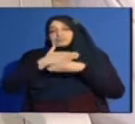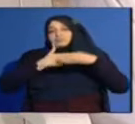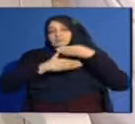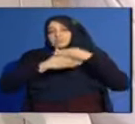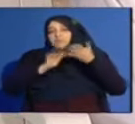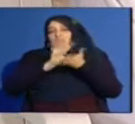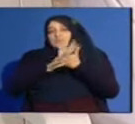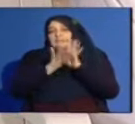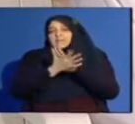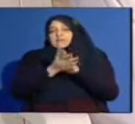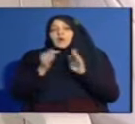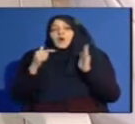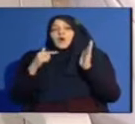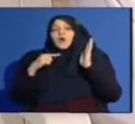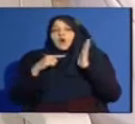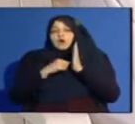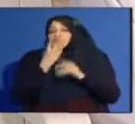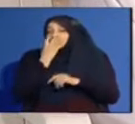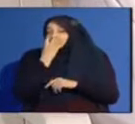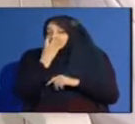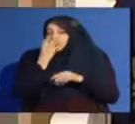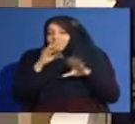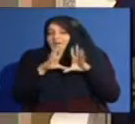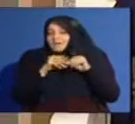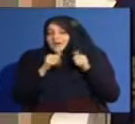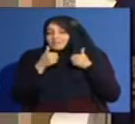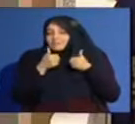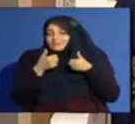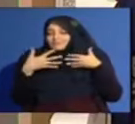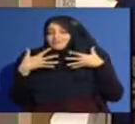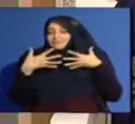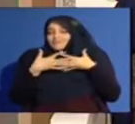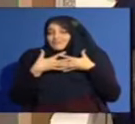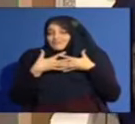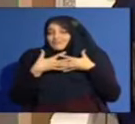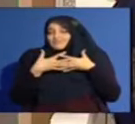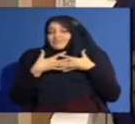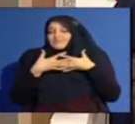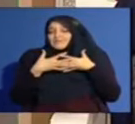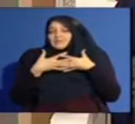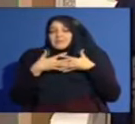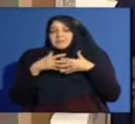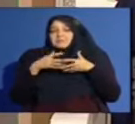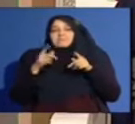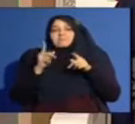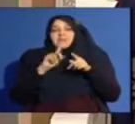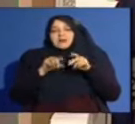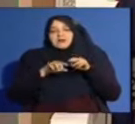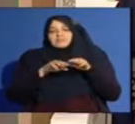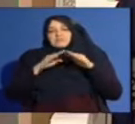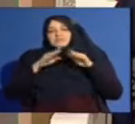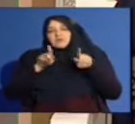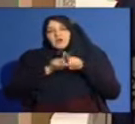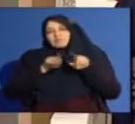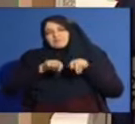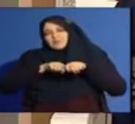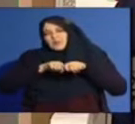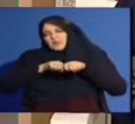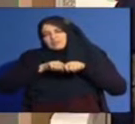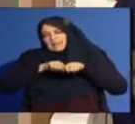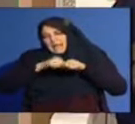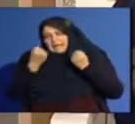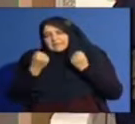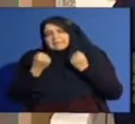والحفاظ على تماسك الأسرة وعدم تفككها وانهيارها دكتور وضياعها في